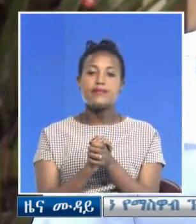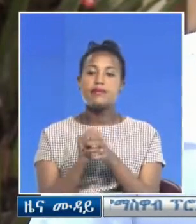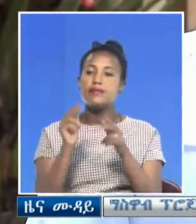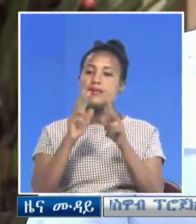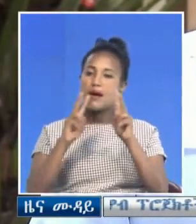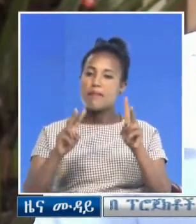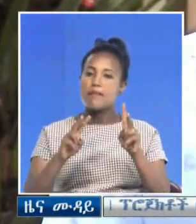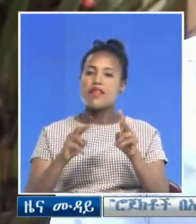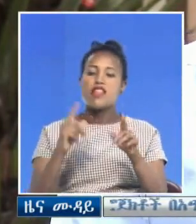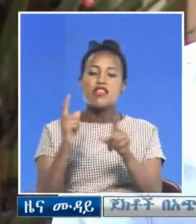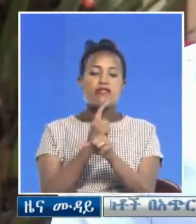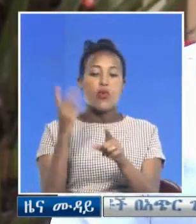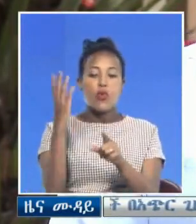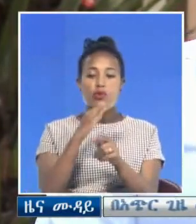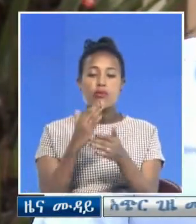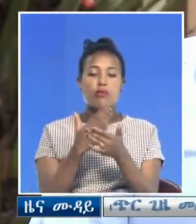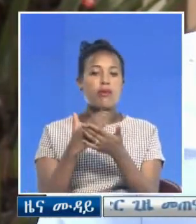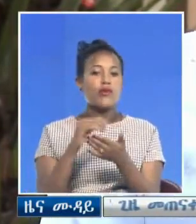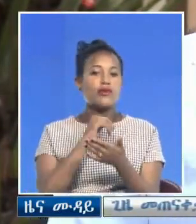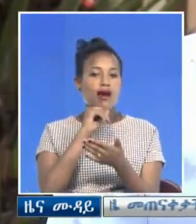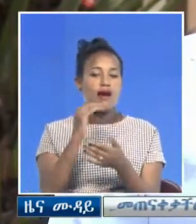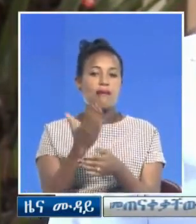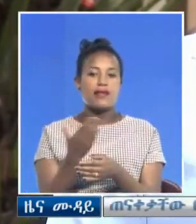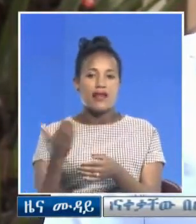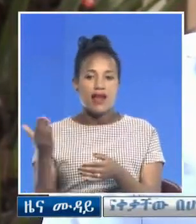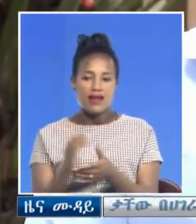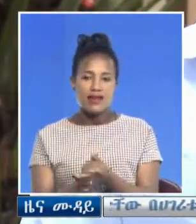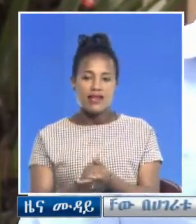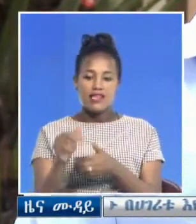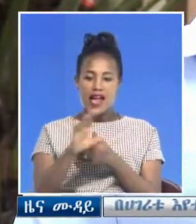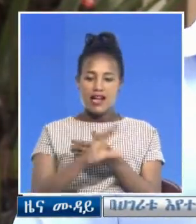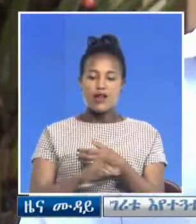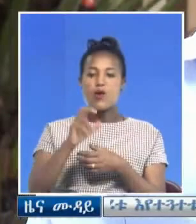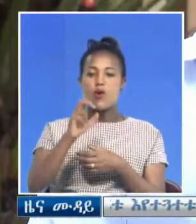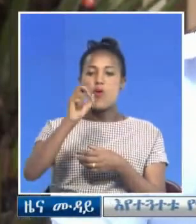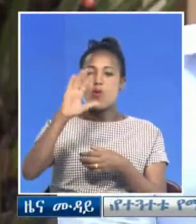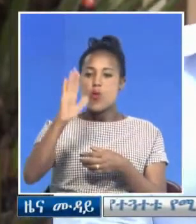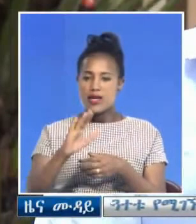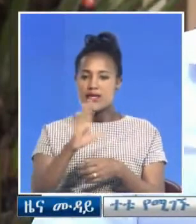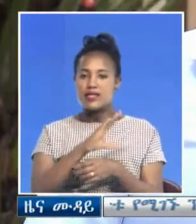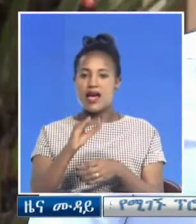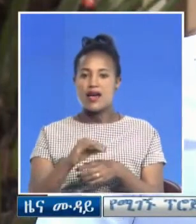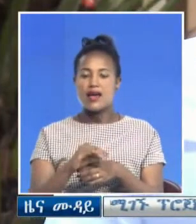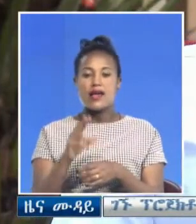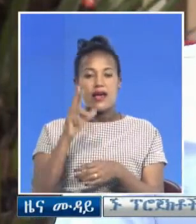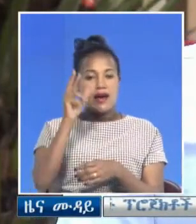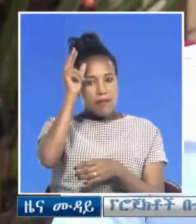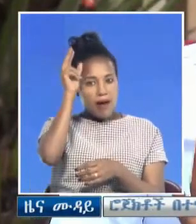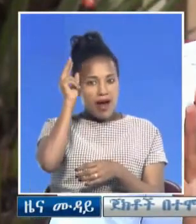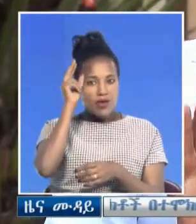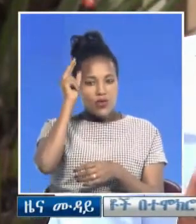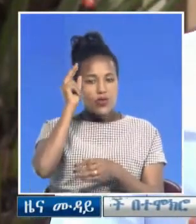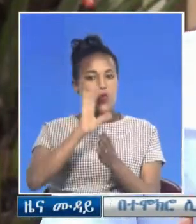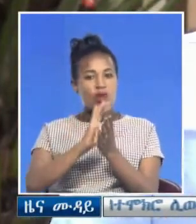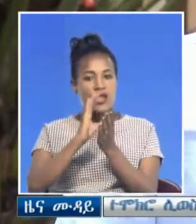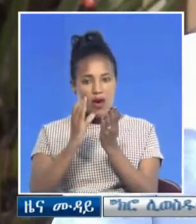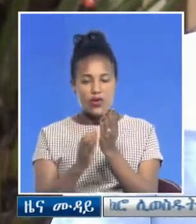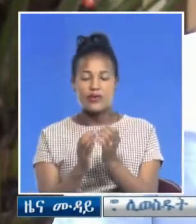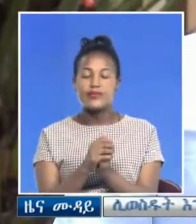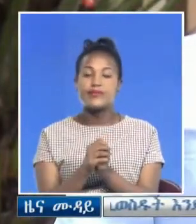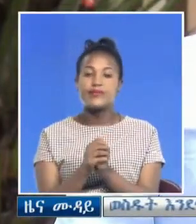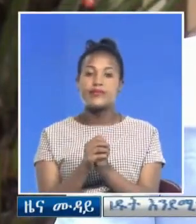በጣም የተፈጠረው ውበቱን ባለቀቀ ማቴሪያል ያገርን ወግና ትራዲሽናል ካስተሙን